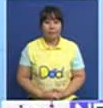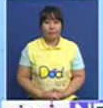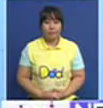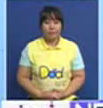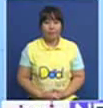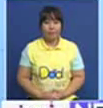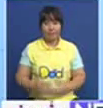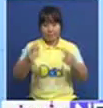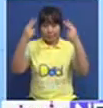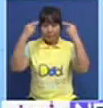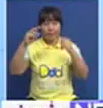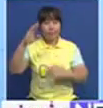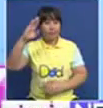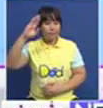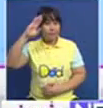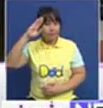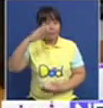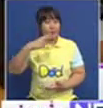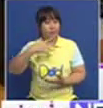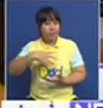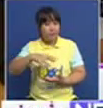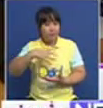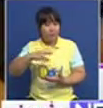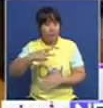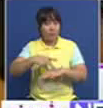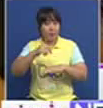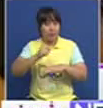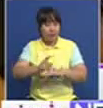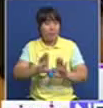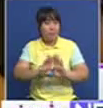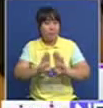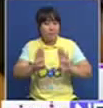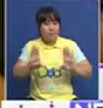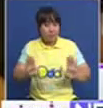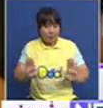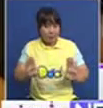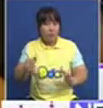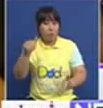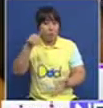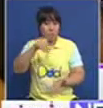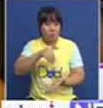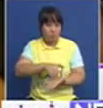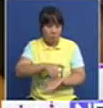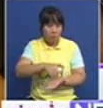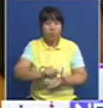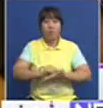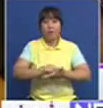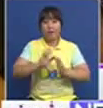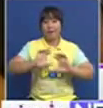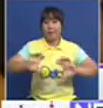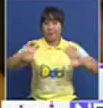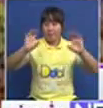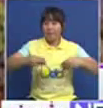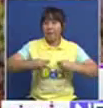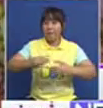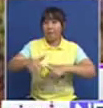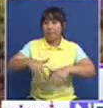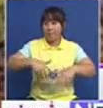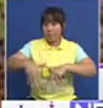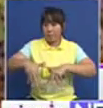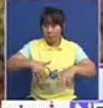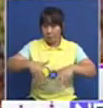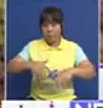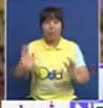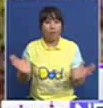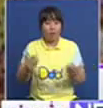พลเอกประยุจันทร์โอชานายกรัฐมนตรีกล่าวระหว่างเป็นประธานเปิดตัว Gulf Channel ศูนย์กลางบริการภาครัฐสำหรับประชาชนว่าการสร้าง